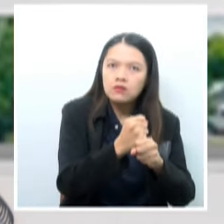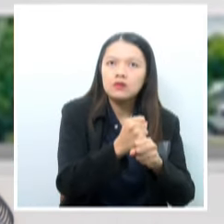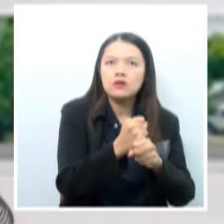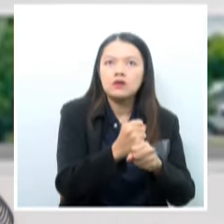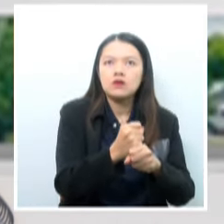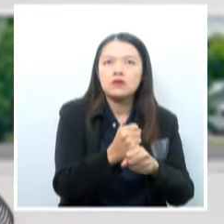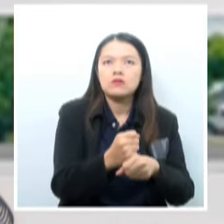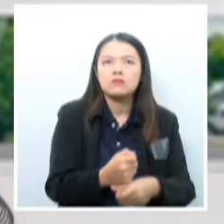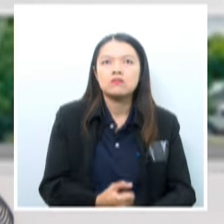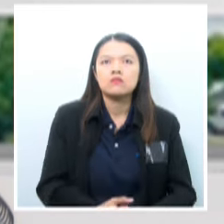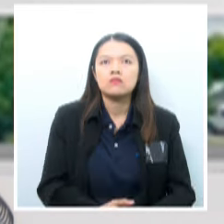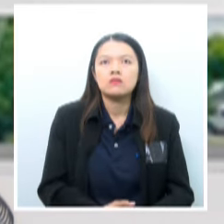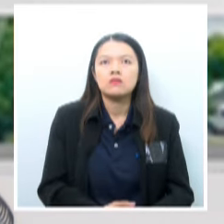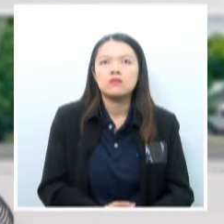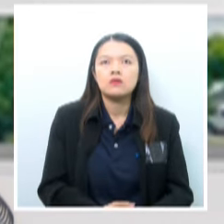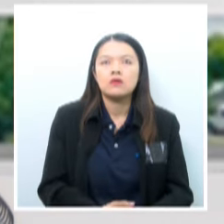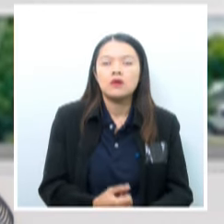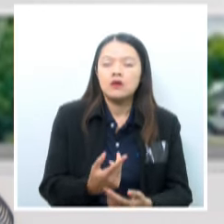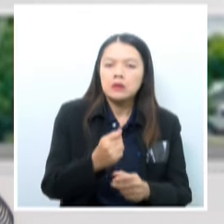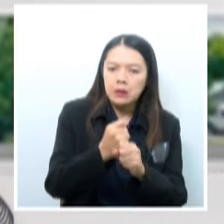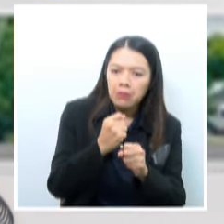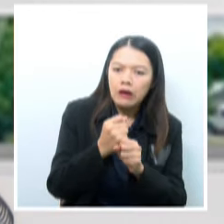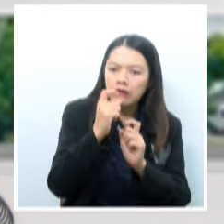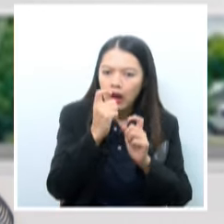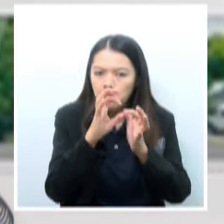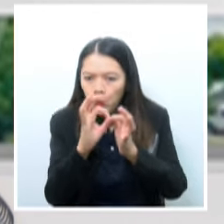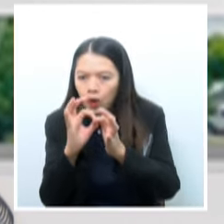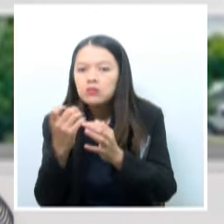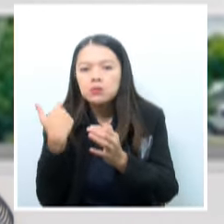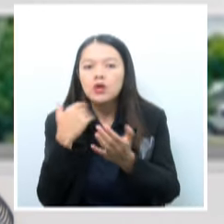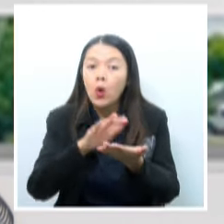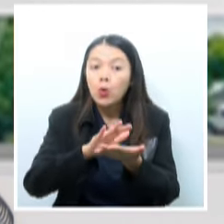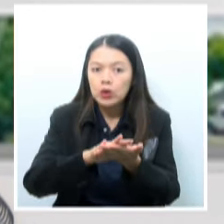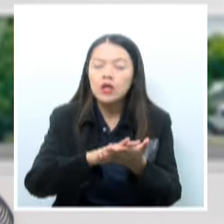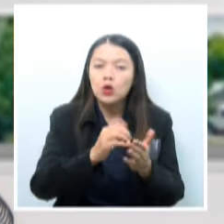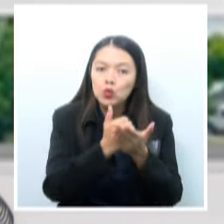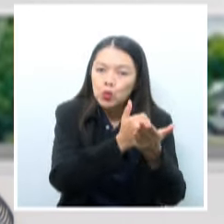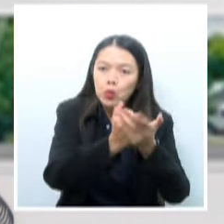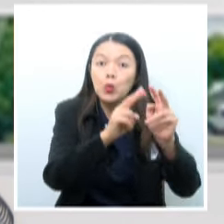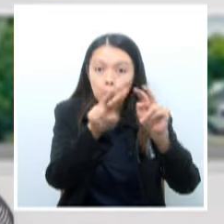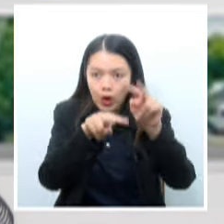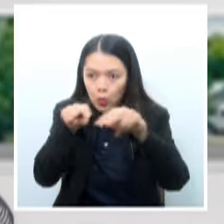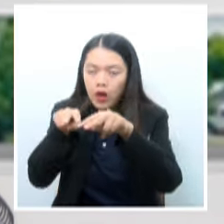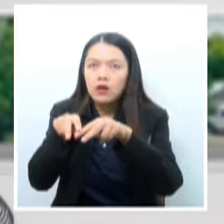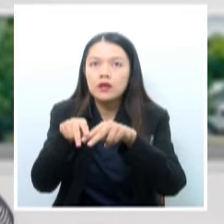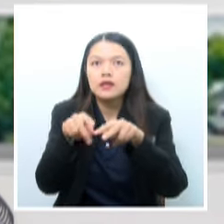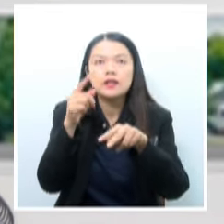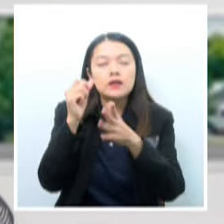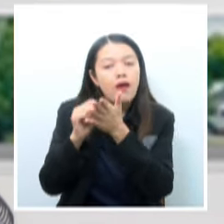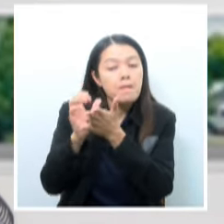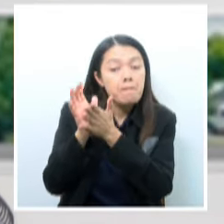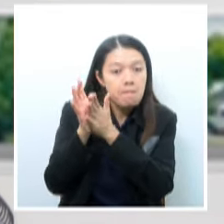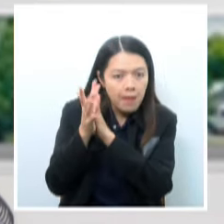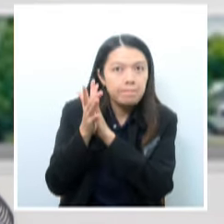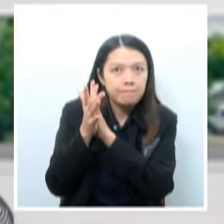ดสถานการณ์ความไม่ปลอดภัยหรือการทำงานที่น่าเป็นห่วงของโรงเรียนได้มากขึ้นครับอันนี้คือกรอบคิดหลักของกระบว